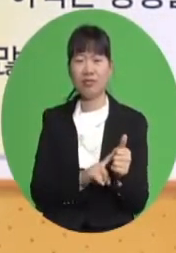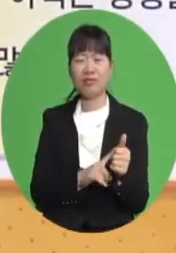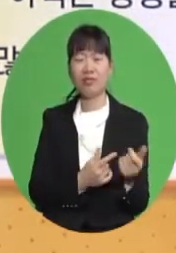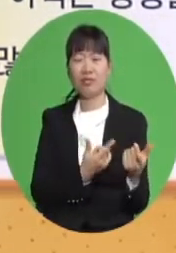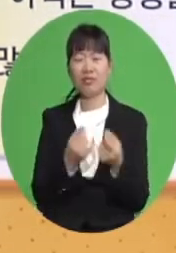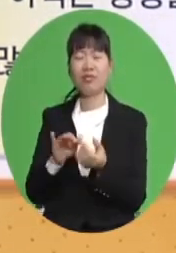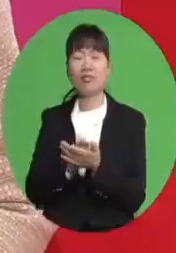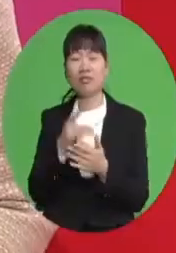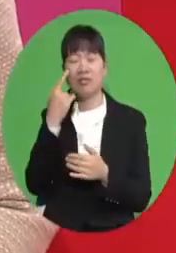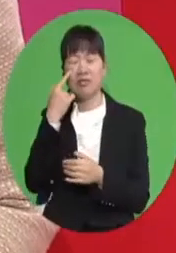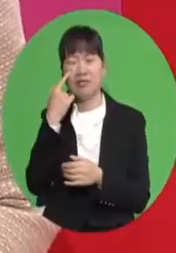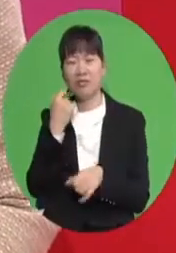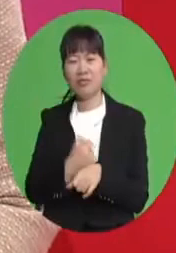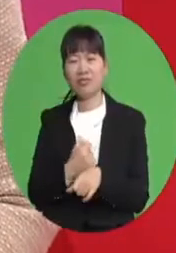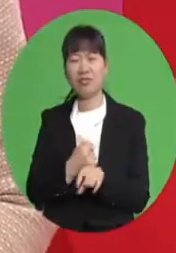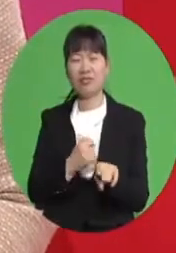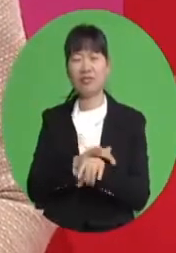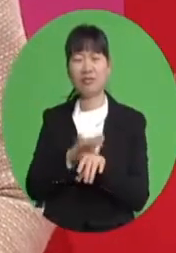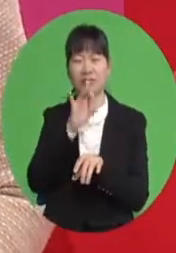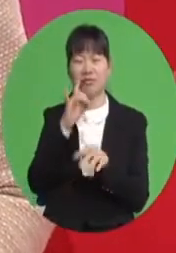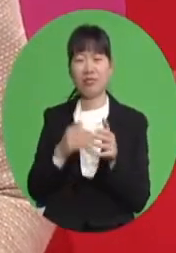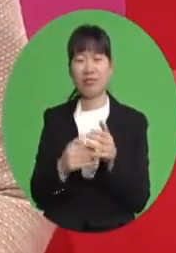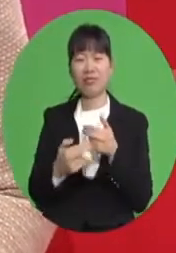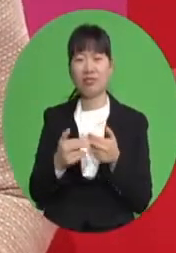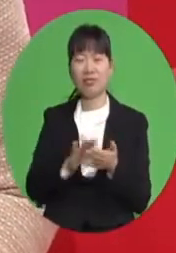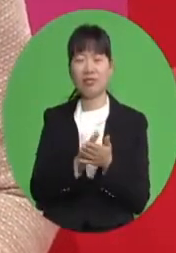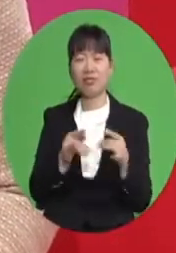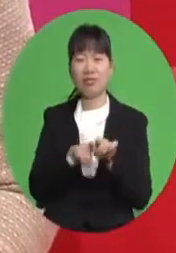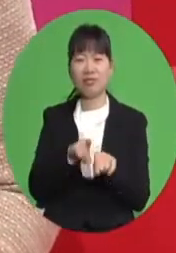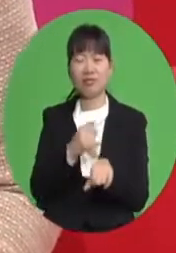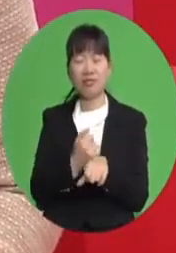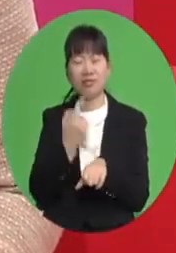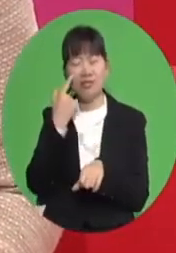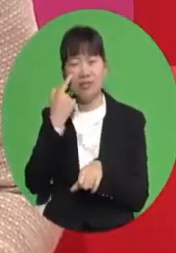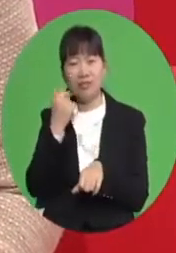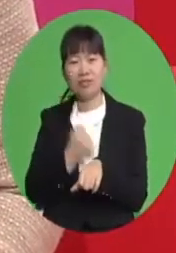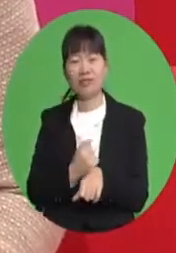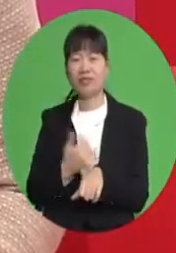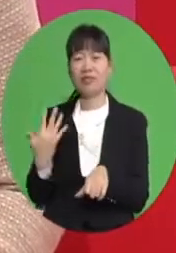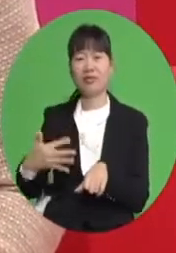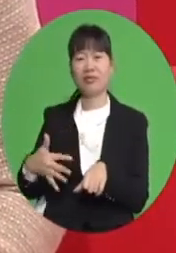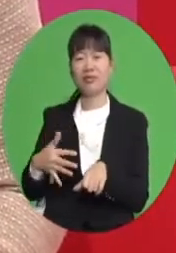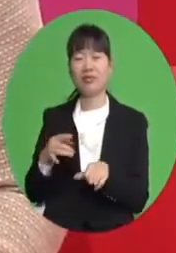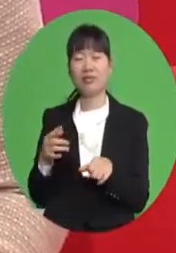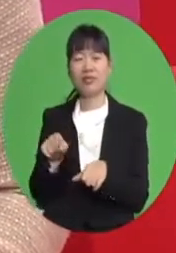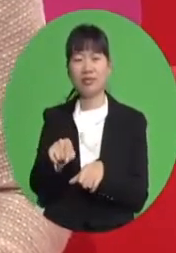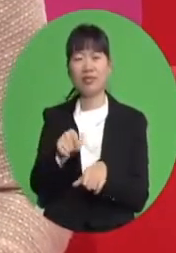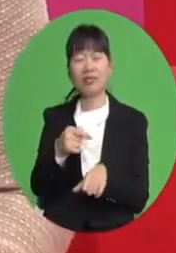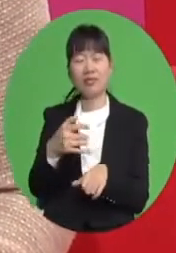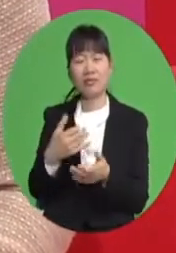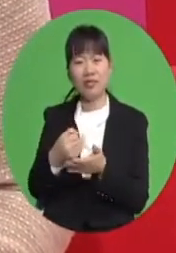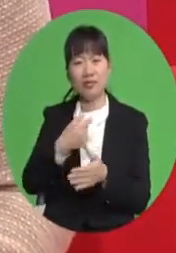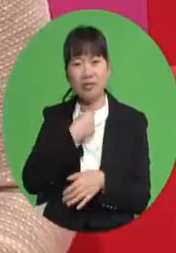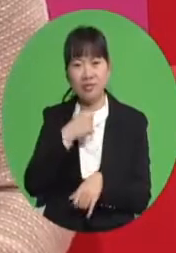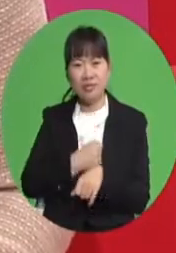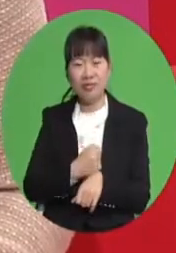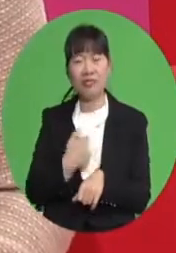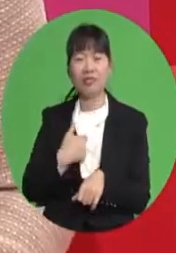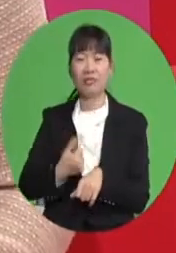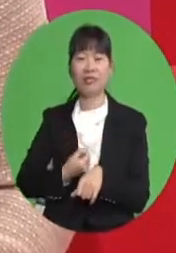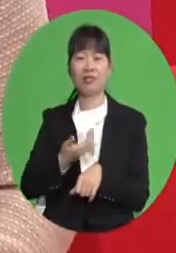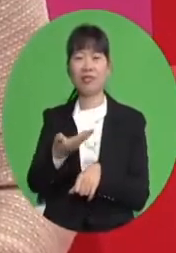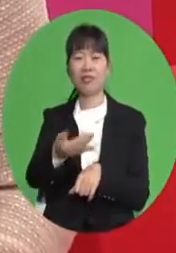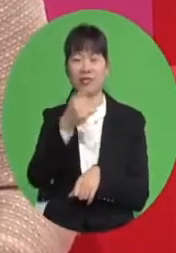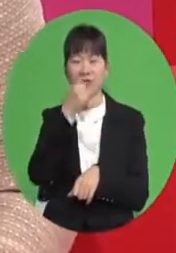같이 놀자. 그렇죠. 뭐 그런 게 잘 안 되는 거죠. 병원 놀이 뭐 같이 하자. 이런 건 아직은 안 돼요. 그리고 그래 너 이거 갖고 싶어? 그래 내 거